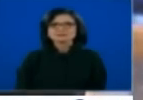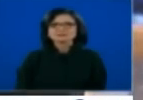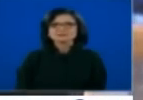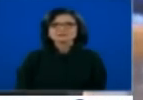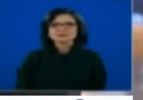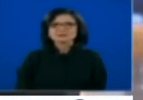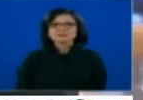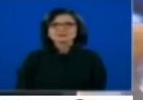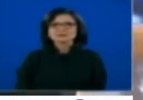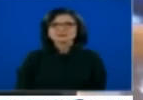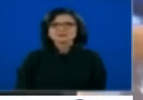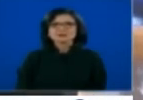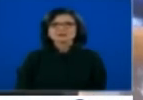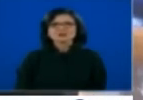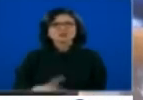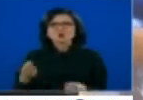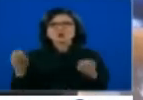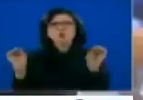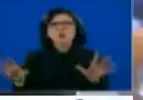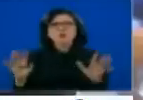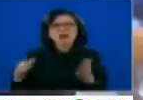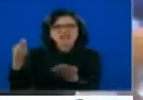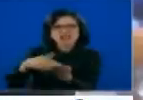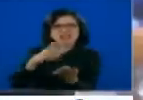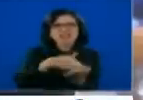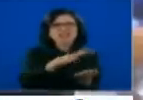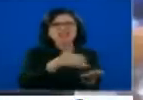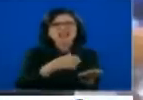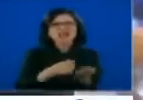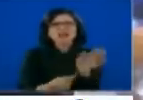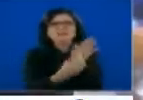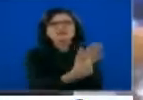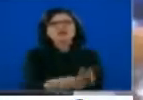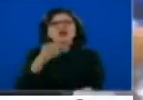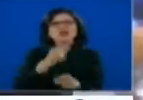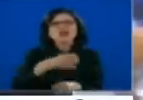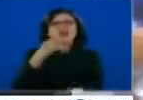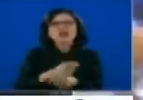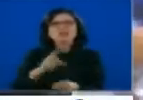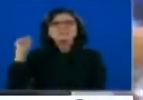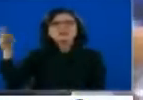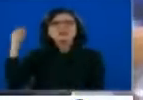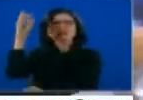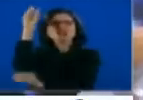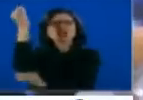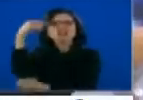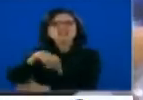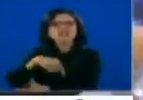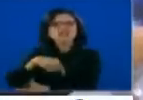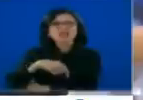berbicara terlalu banyak data yang menunjukkan kegagalan-kegagalan pemerintah Jakarta saat ini